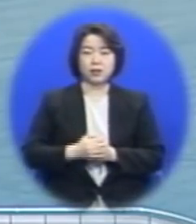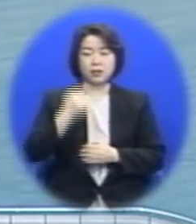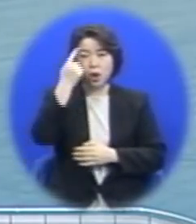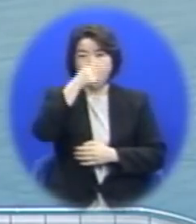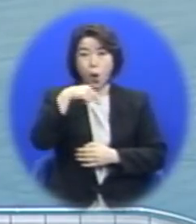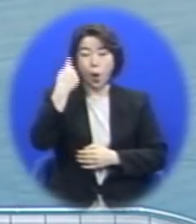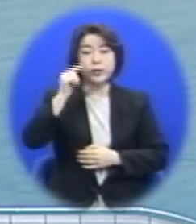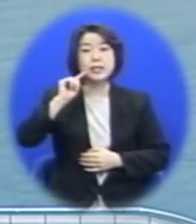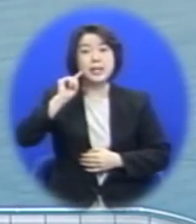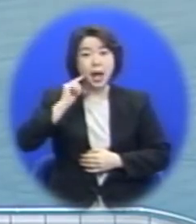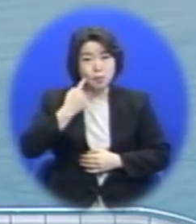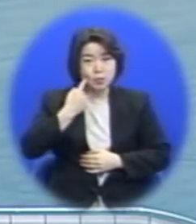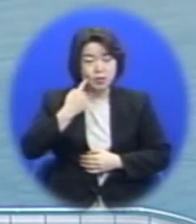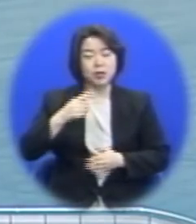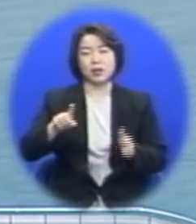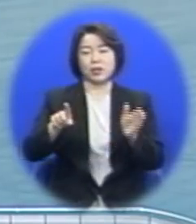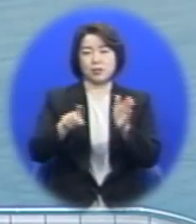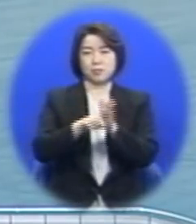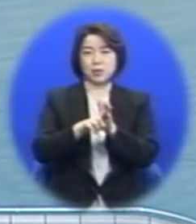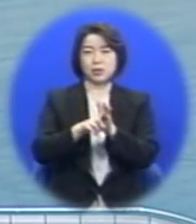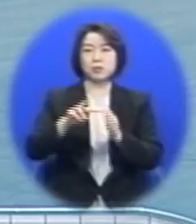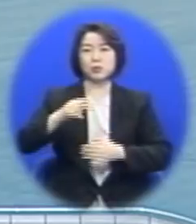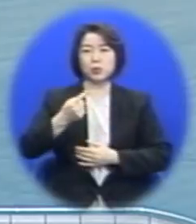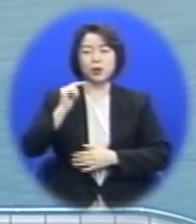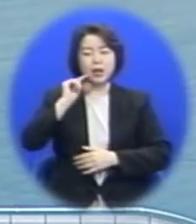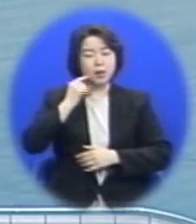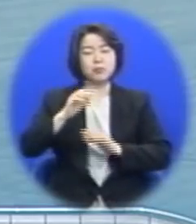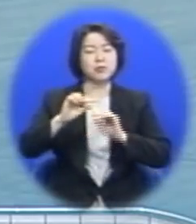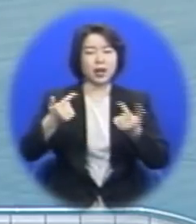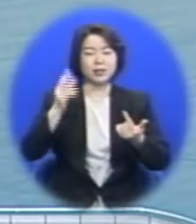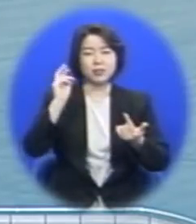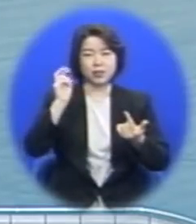얼굴이 곱다고 믿음도 고운 게 아니더라고요.